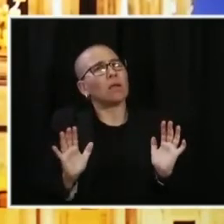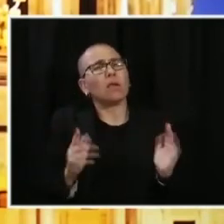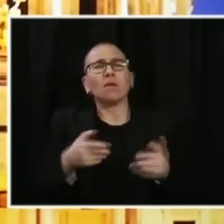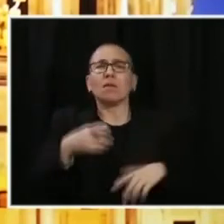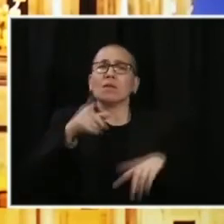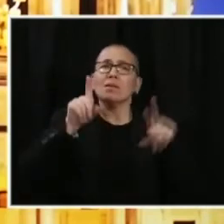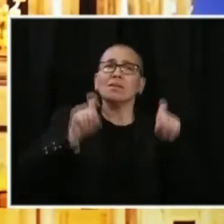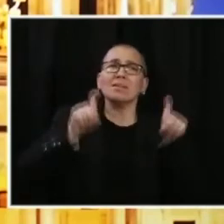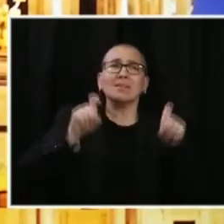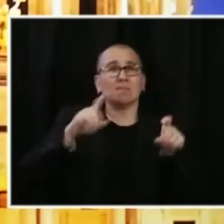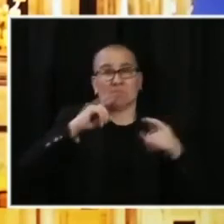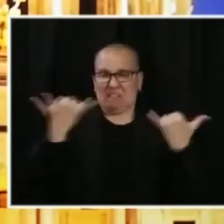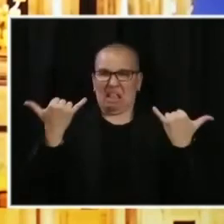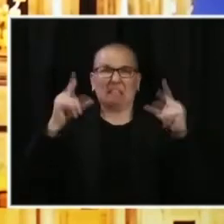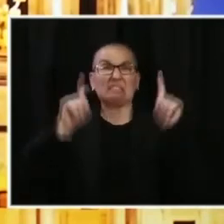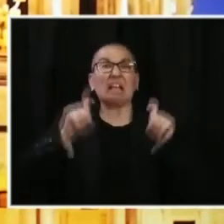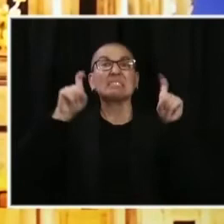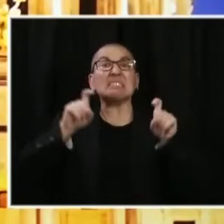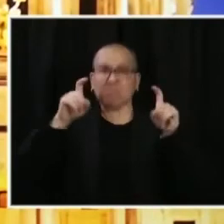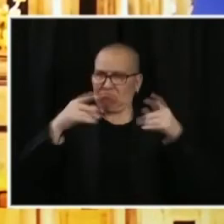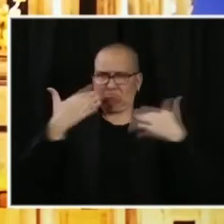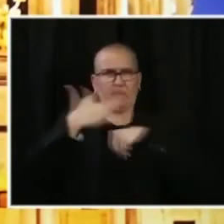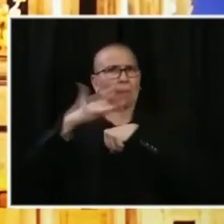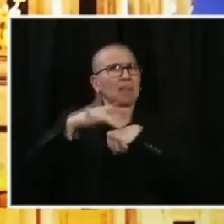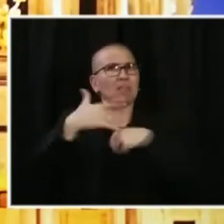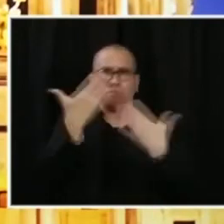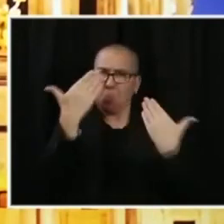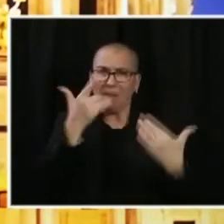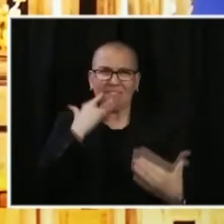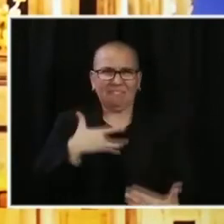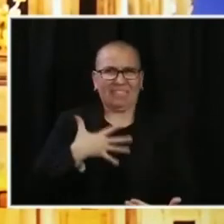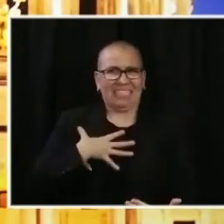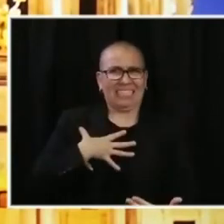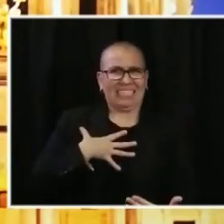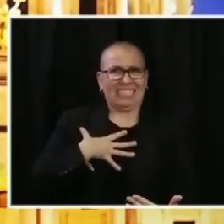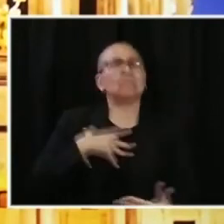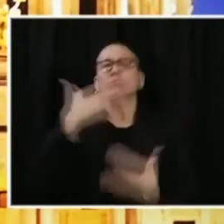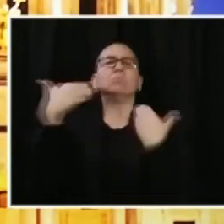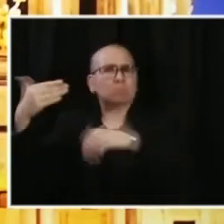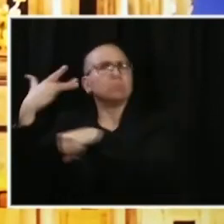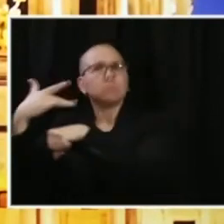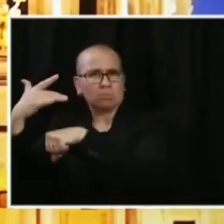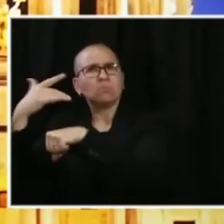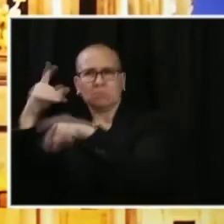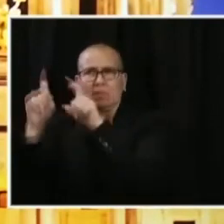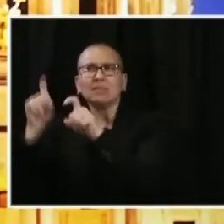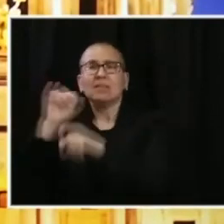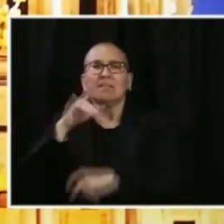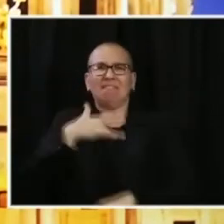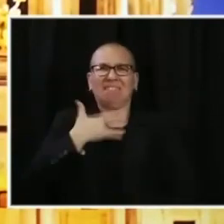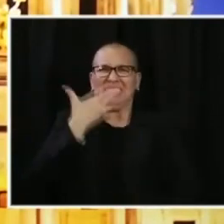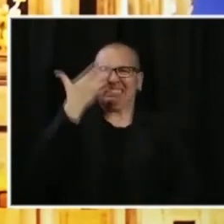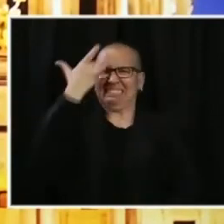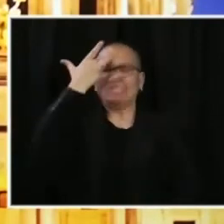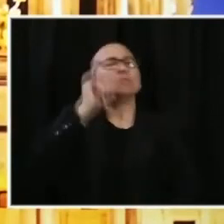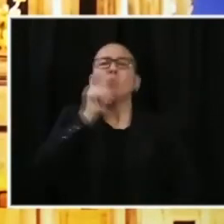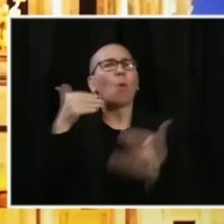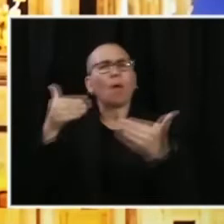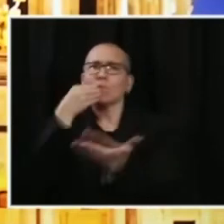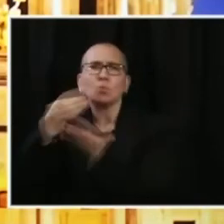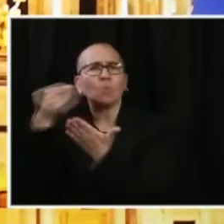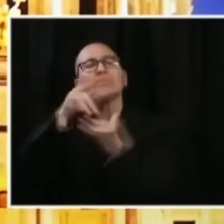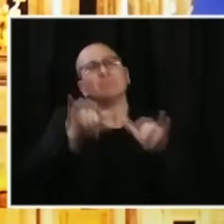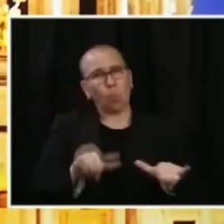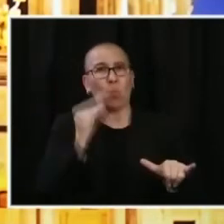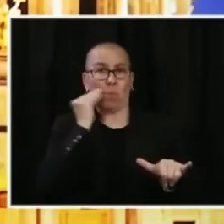châu phi. Nhớ mù nê, mù yếu chú tông mù qua mô, nhớ thế nên mô cho chó mô. Nhớ nê mô tổ nê mô là sách chùa. Của